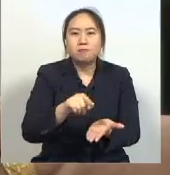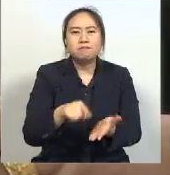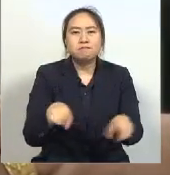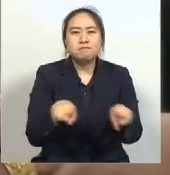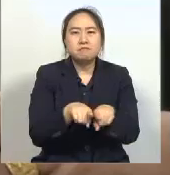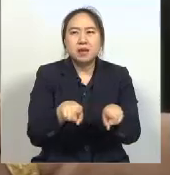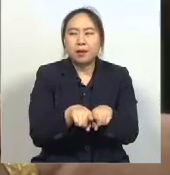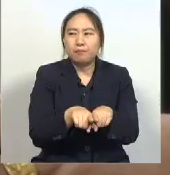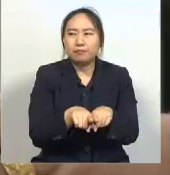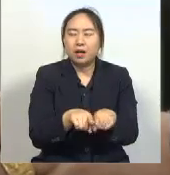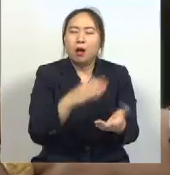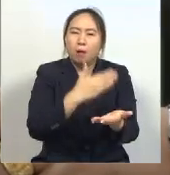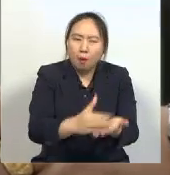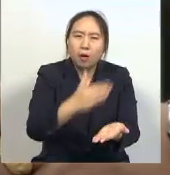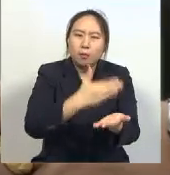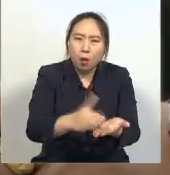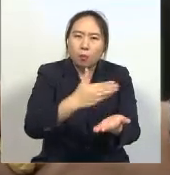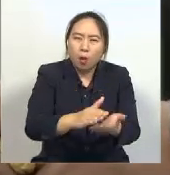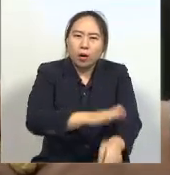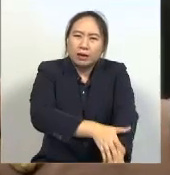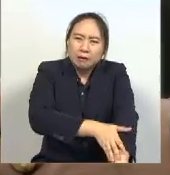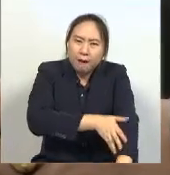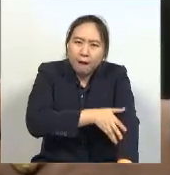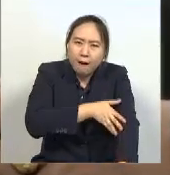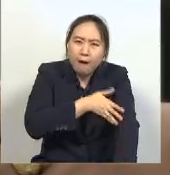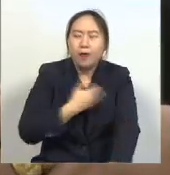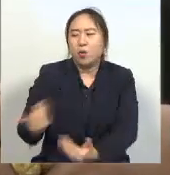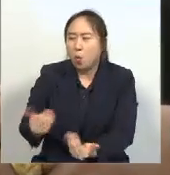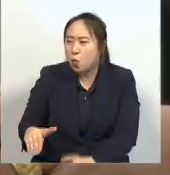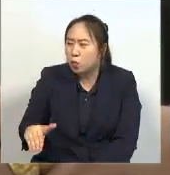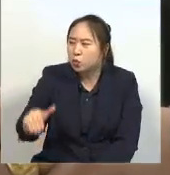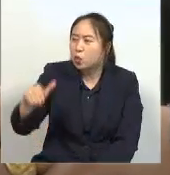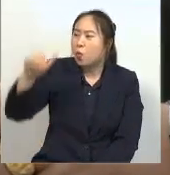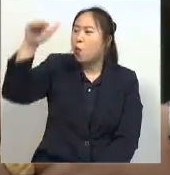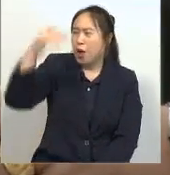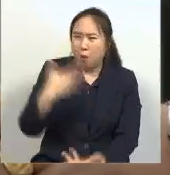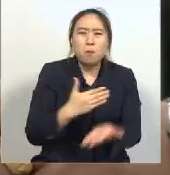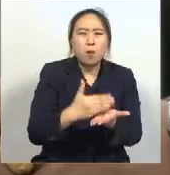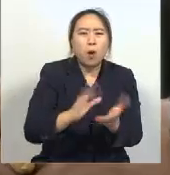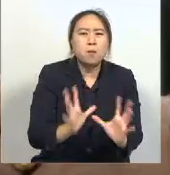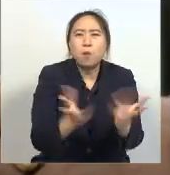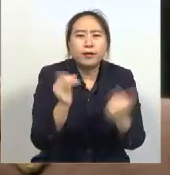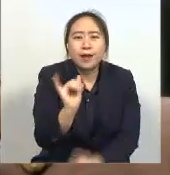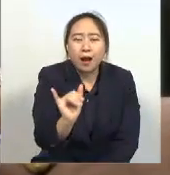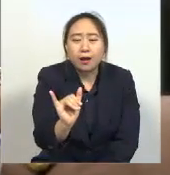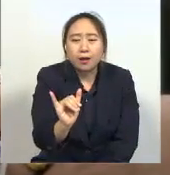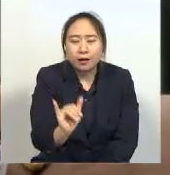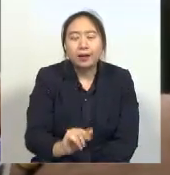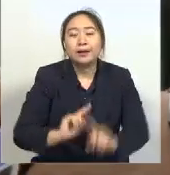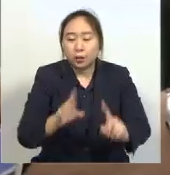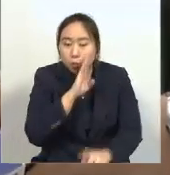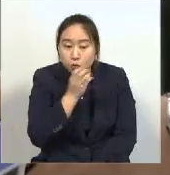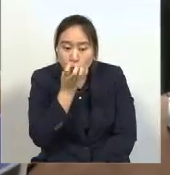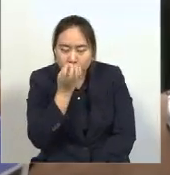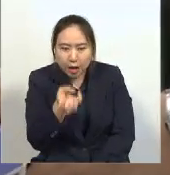ว่าเราส่งนานมากเมื่อไหร่นะจะกว่าจะหมดลูกโตก็จะไม่หมดอะไรอย่างเงี้ยค่ะแต่ว่าพอตอนเห็นดอกเบี้ยมันน้อยใช่ไหมคะ